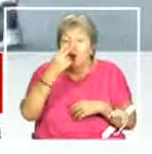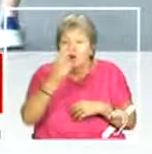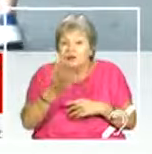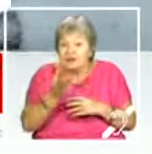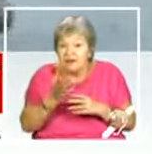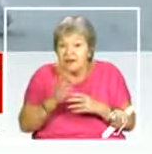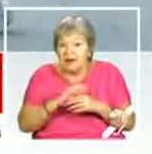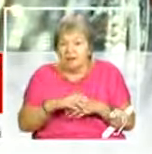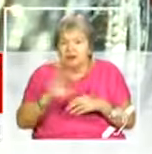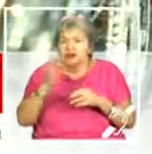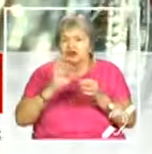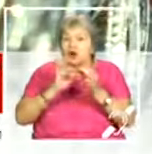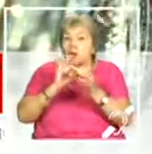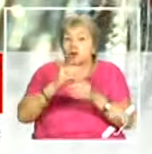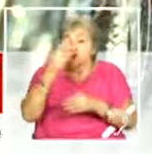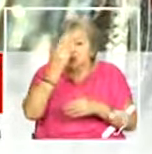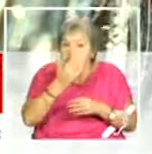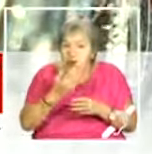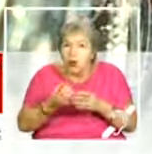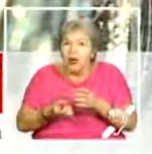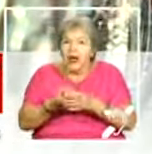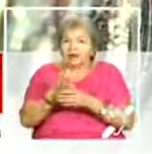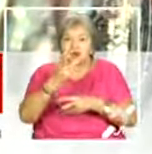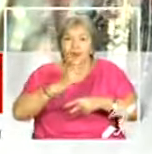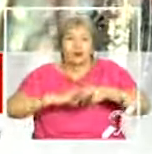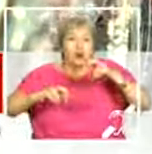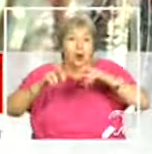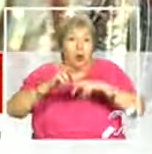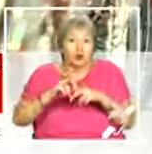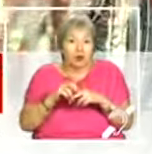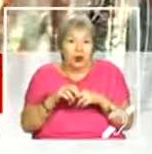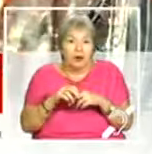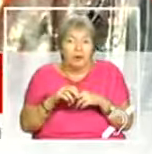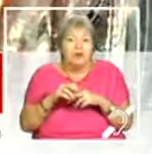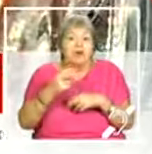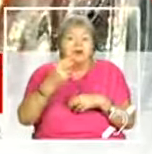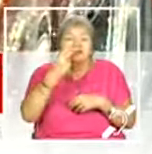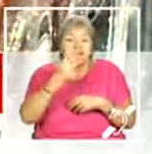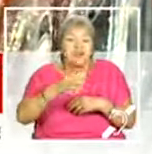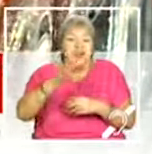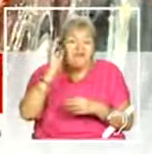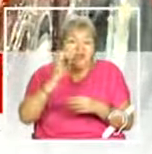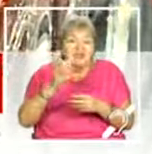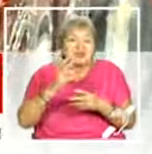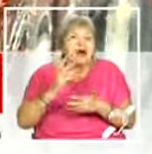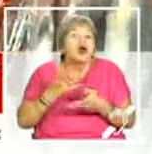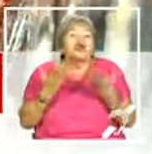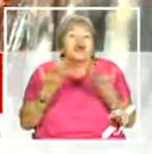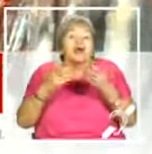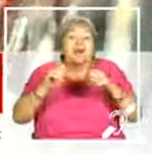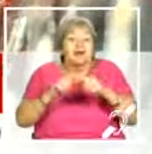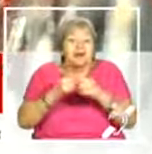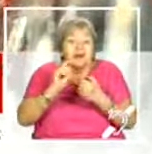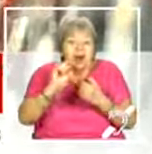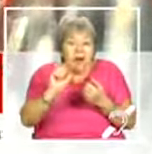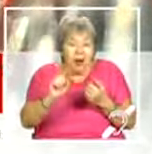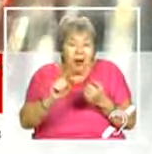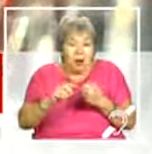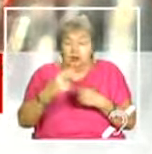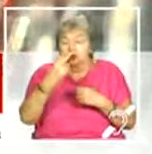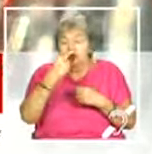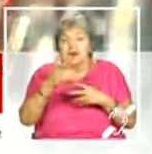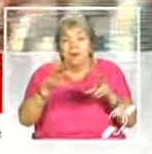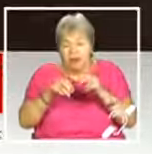este că și conducerea școlii a declanșat o anchetă în acest caz pentru a vedea exact ce s-a întâmplat și vom vedea